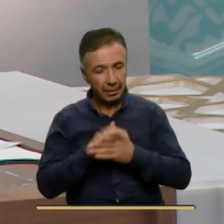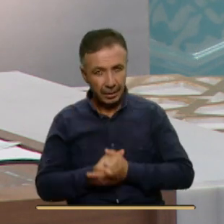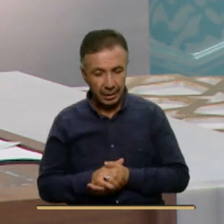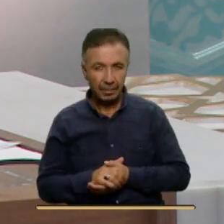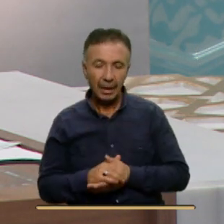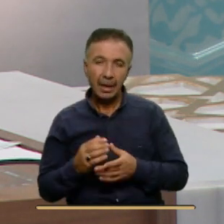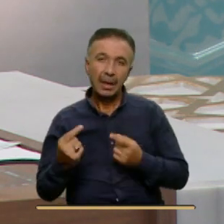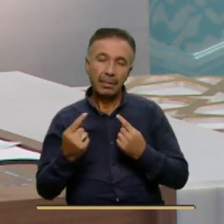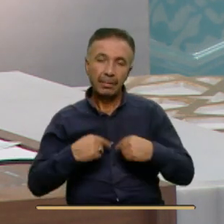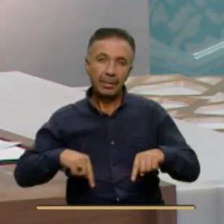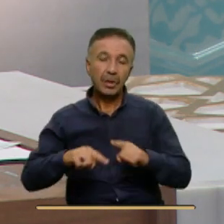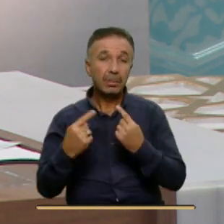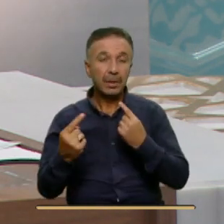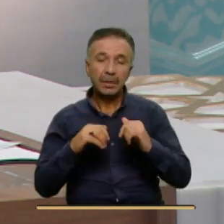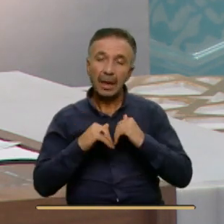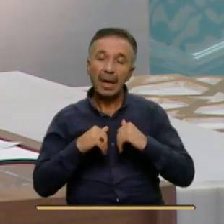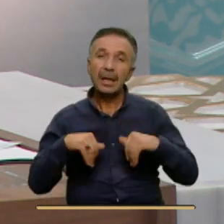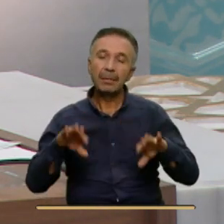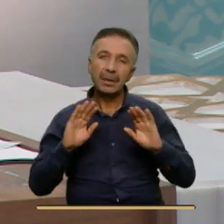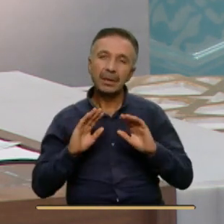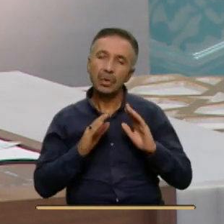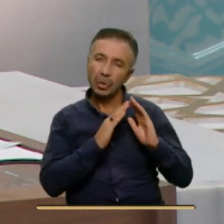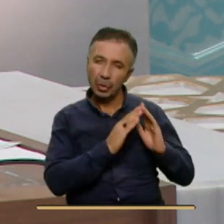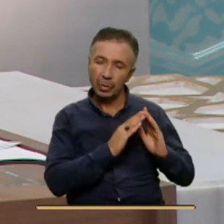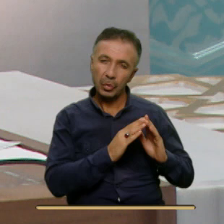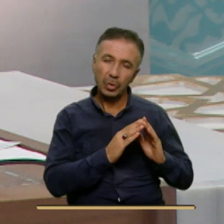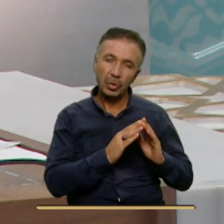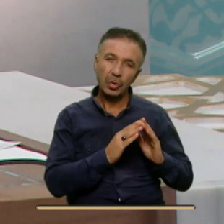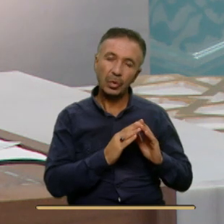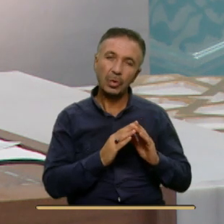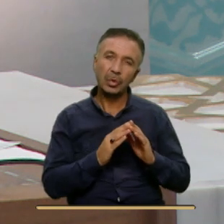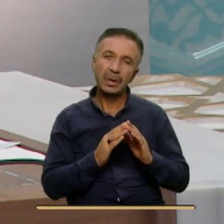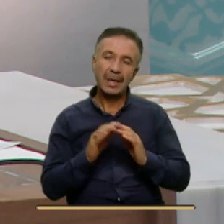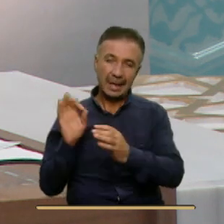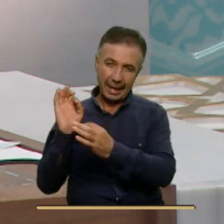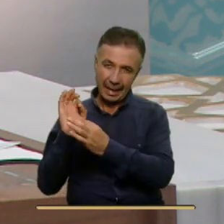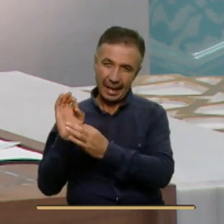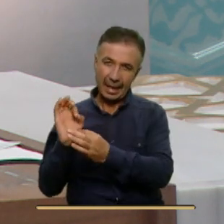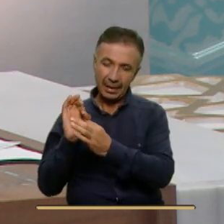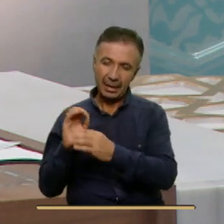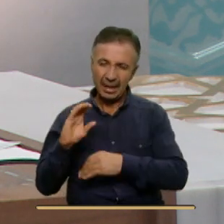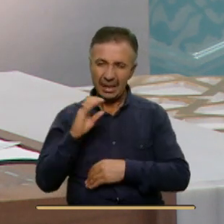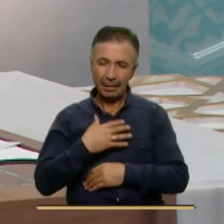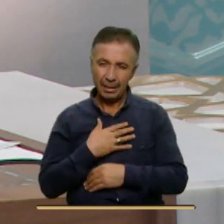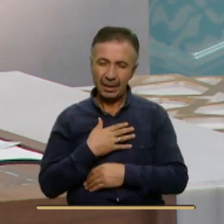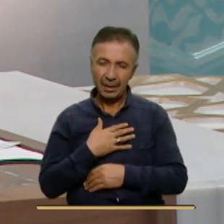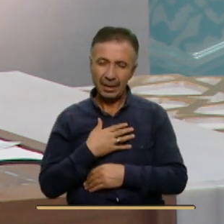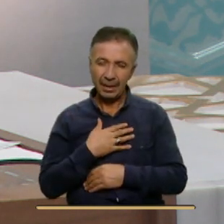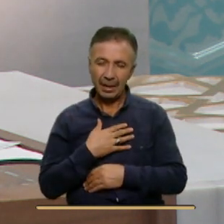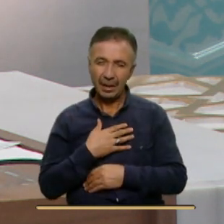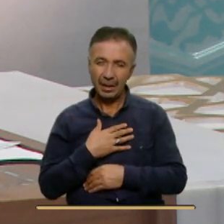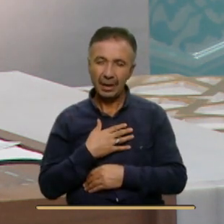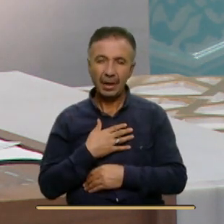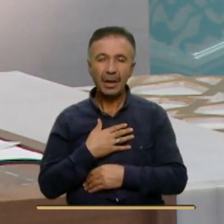Bizi birbirimizden ayırmasın. Komşuluk ilişkilerimizi İslam'ın çizdiği o güzel